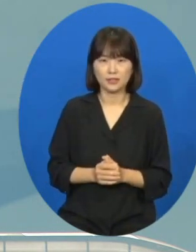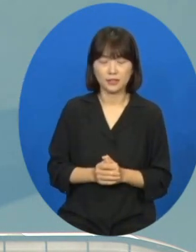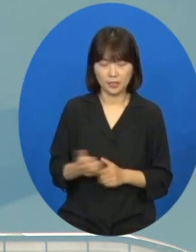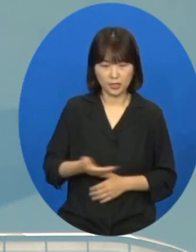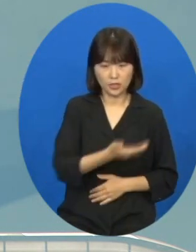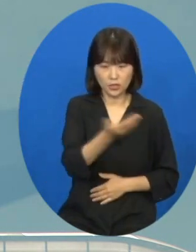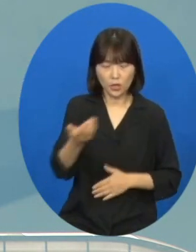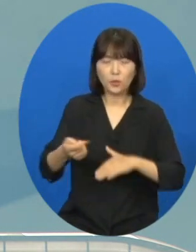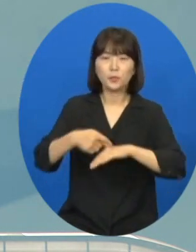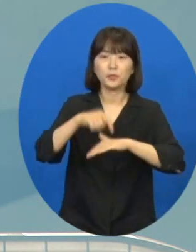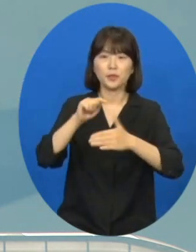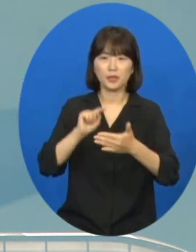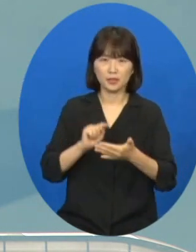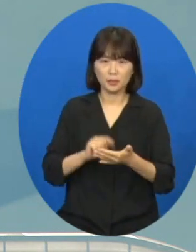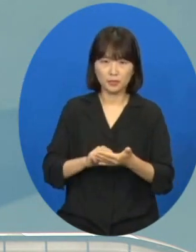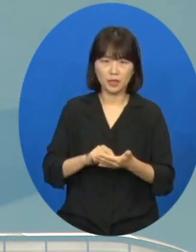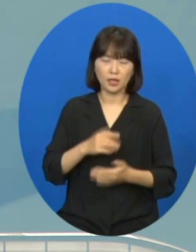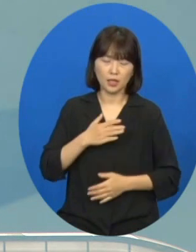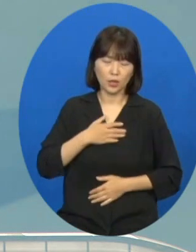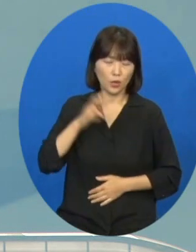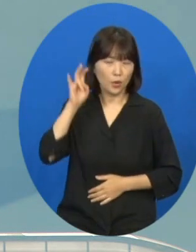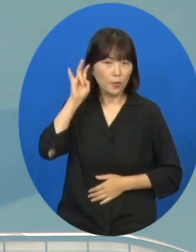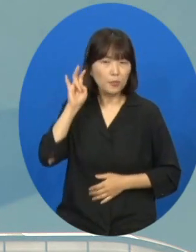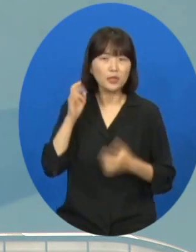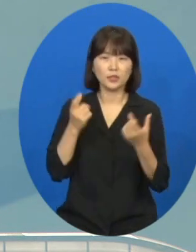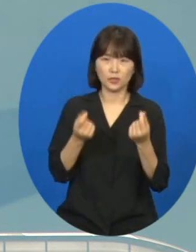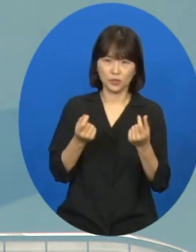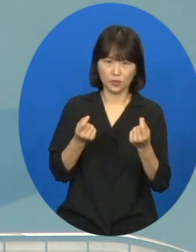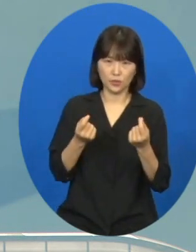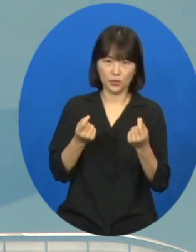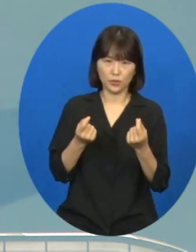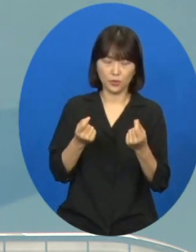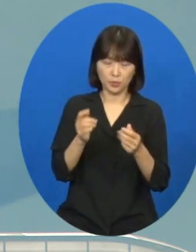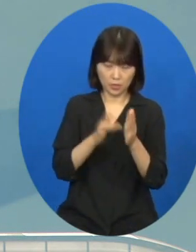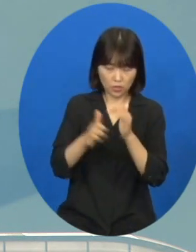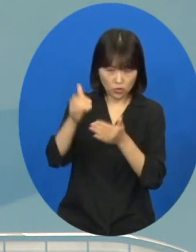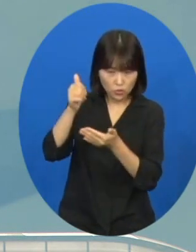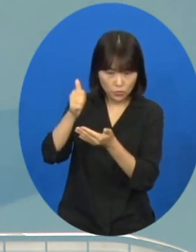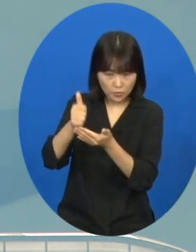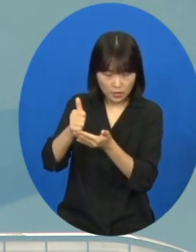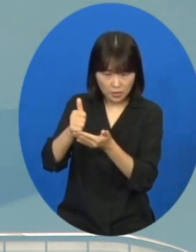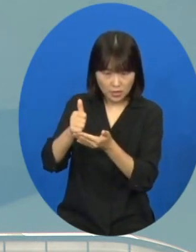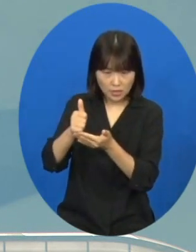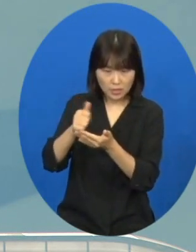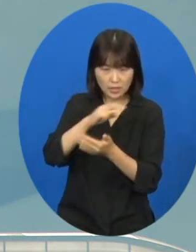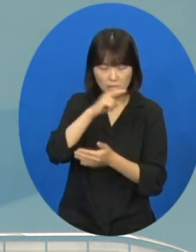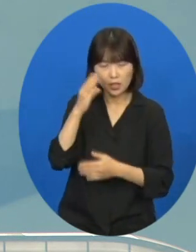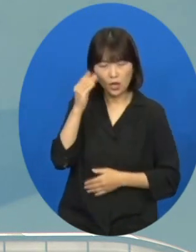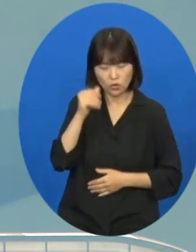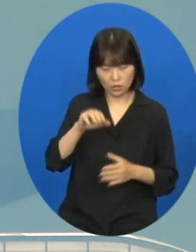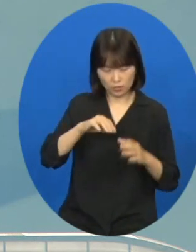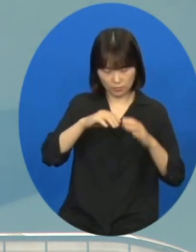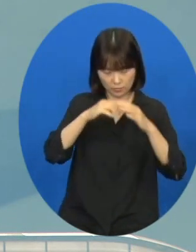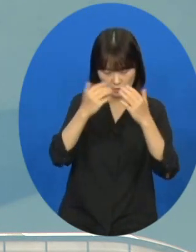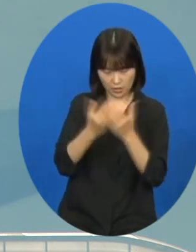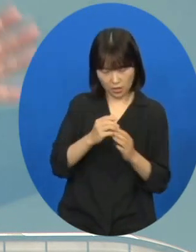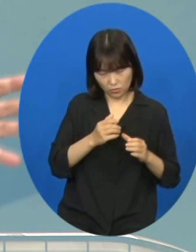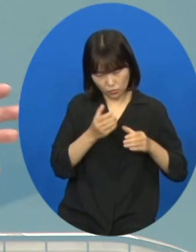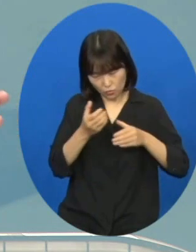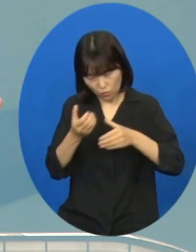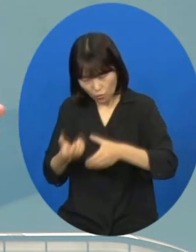여러분 마음에 나도 마리아같이 예수님께 향유옥합을 다 쏟아부어도